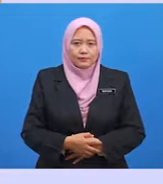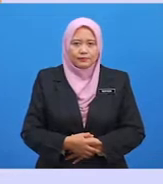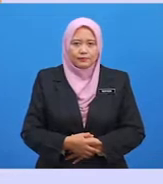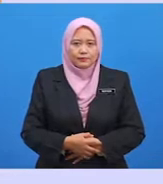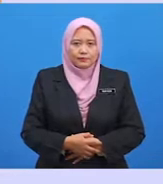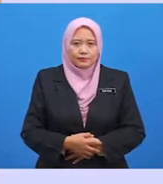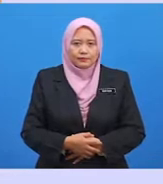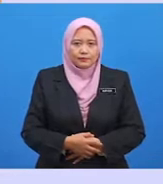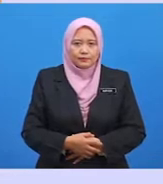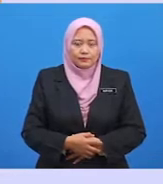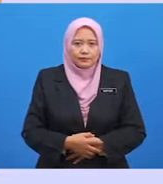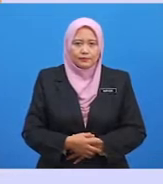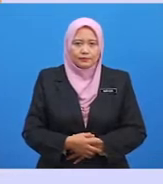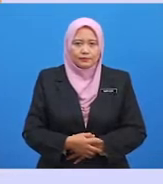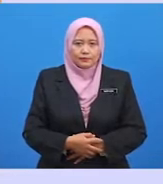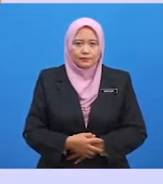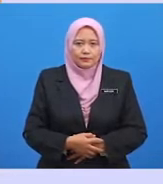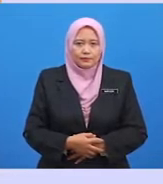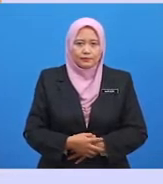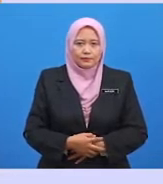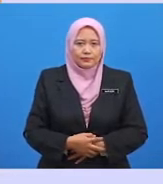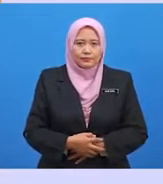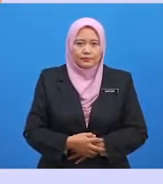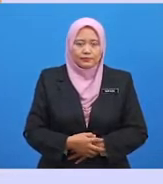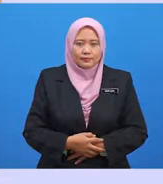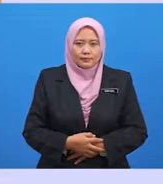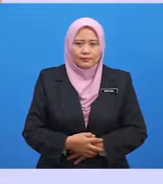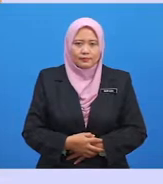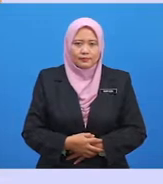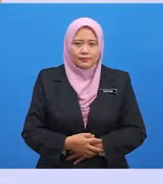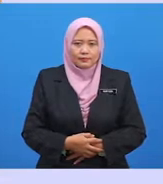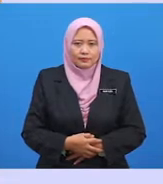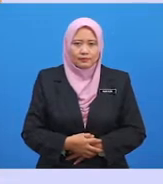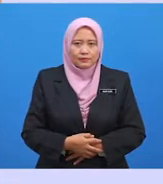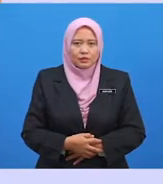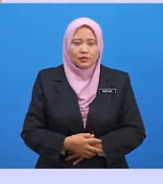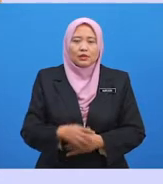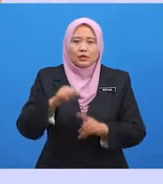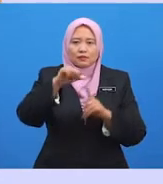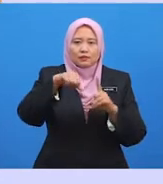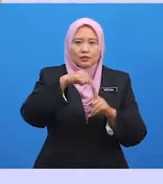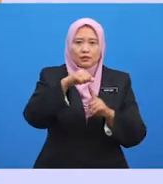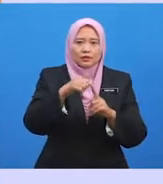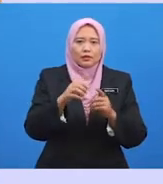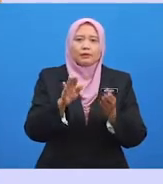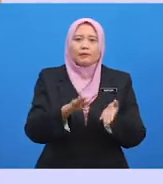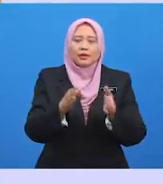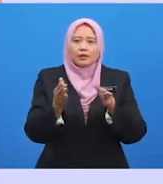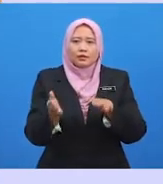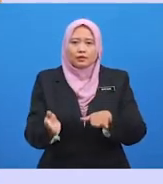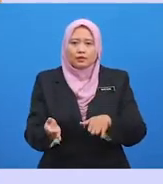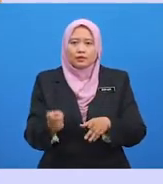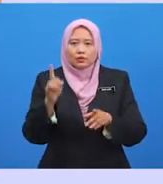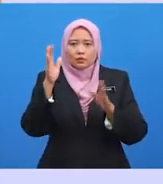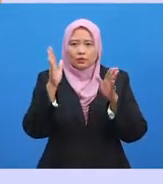awan Agan sholli-ya the Hula Hoop makhlukNya apabila mati seorang anak